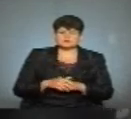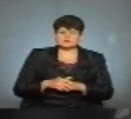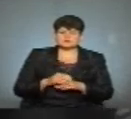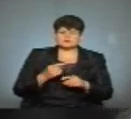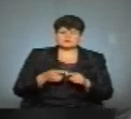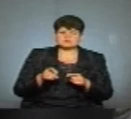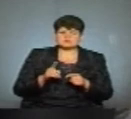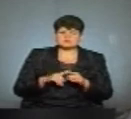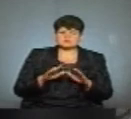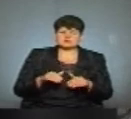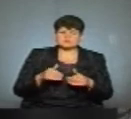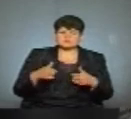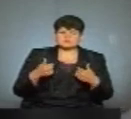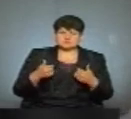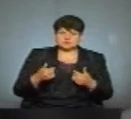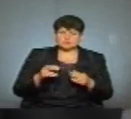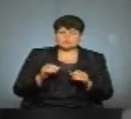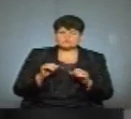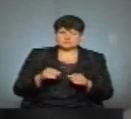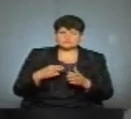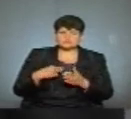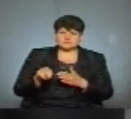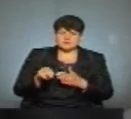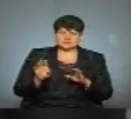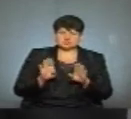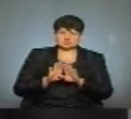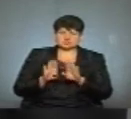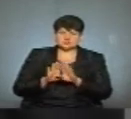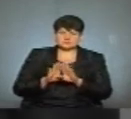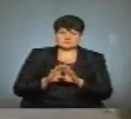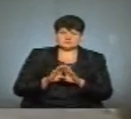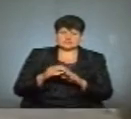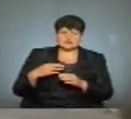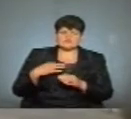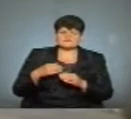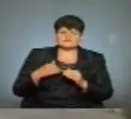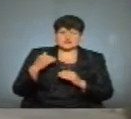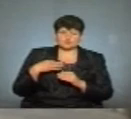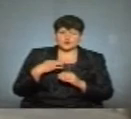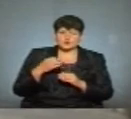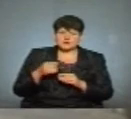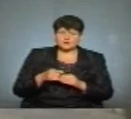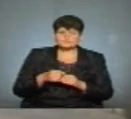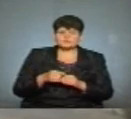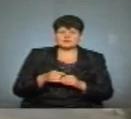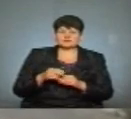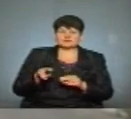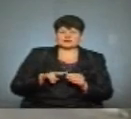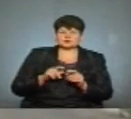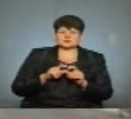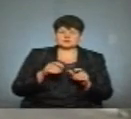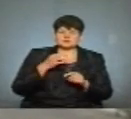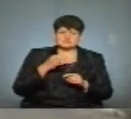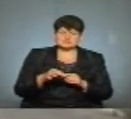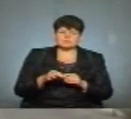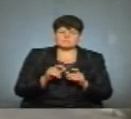дає їм такі пропозиції, щоб вони по можливості придбали шафи для верхнього одягу. Директор закладу Віталій Шеремета розповів,